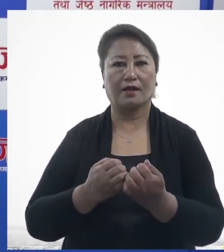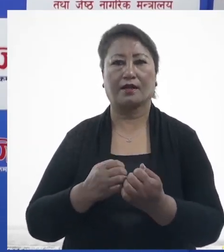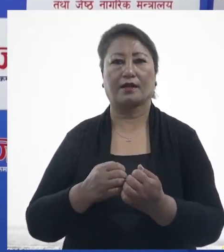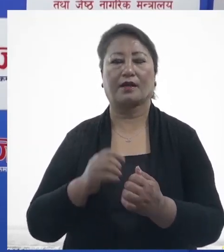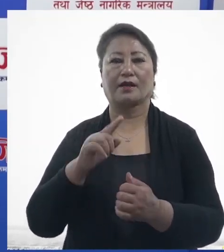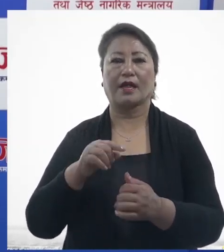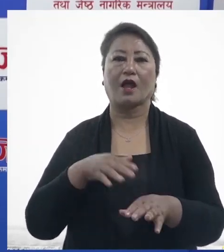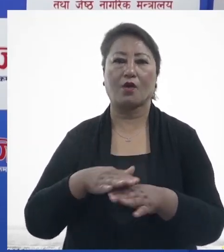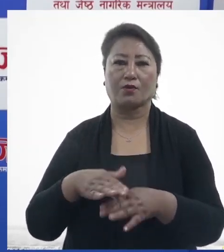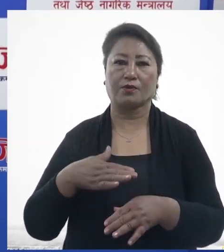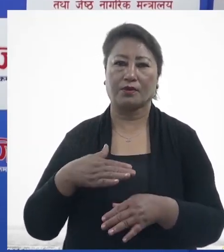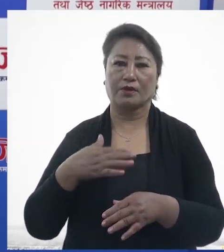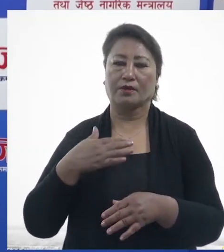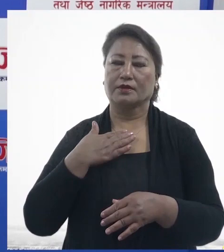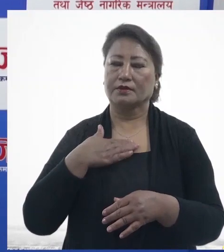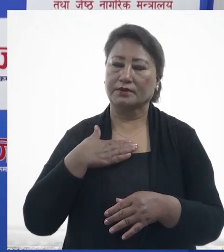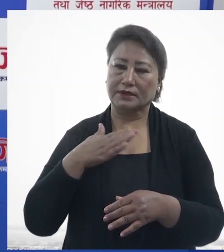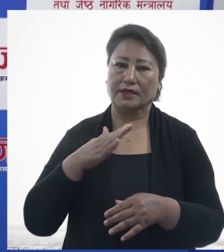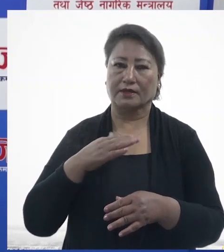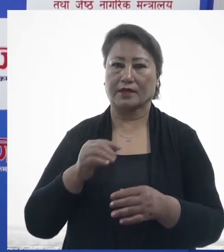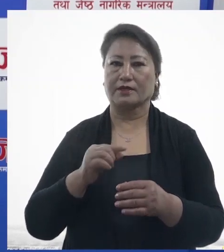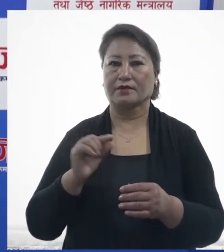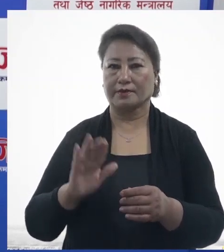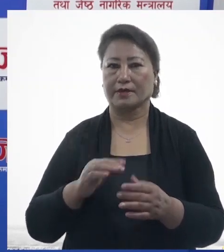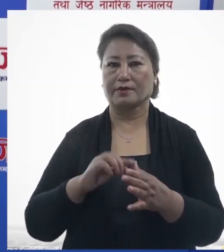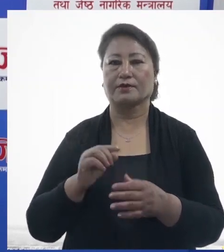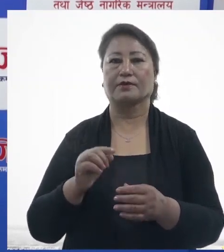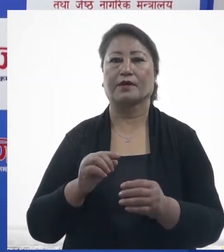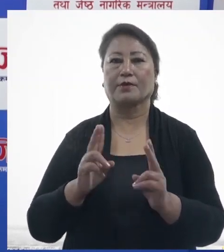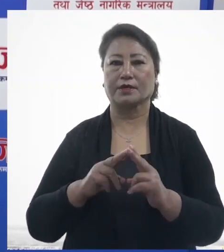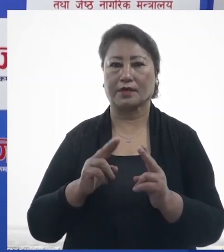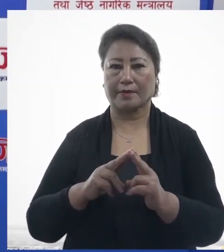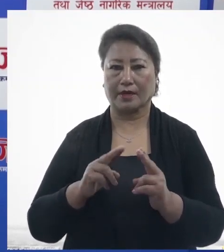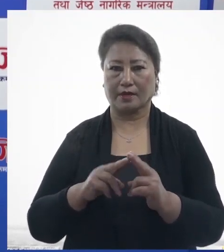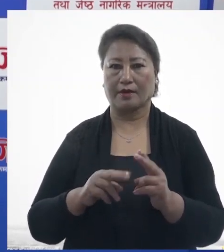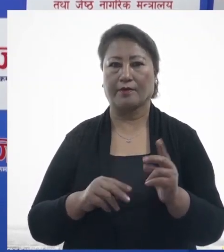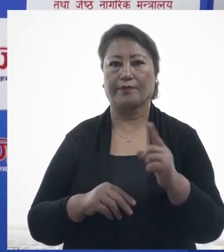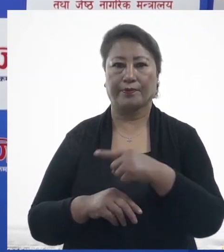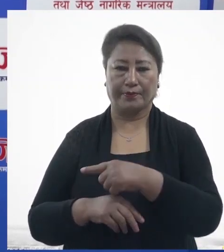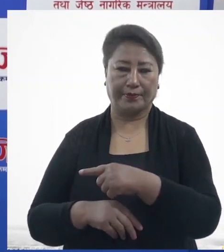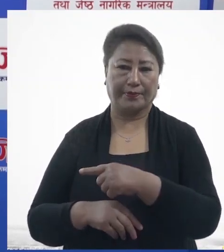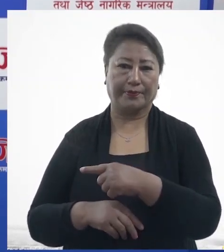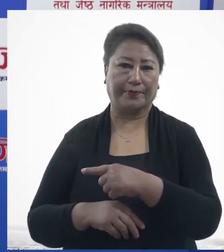प्रतिक्रिया हामीलाई पठाउनुहोला। हाम्रो सम्पर्क नम्बर रहेको छ